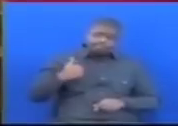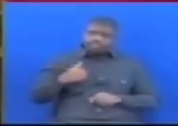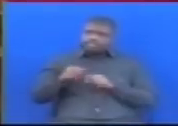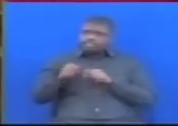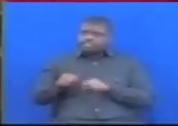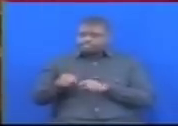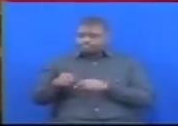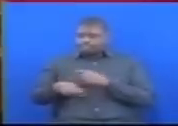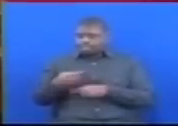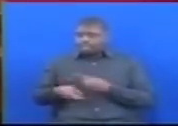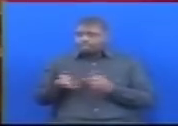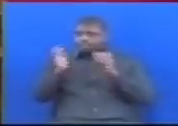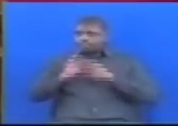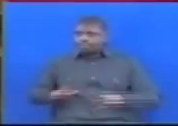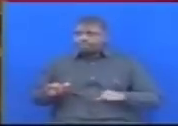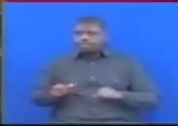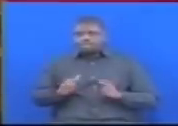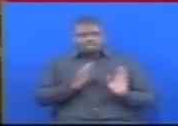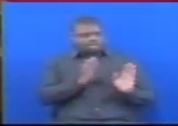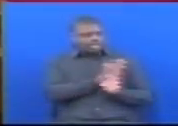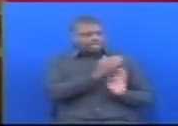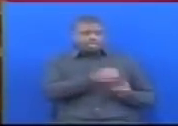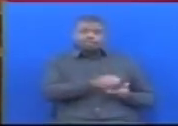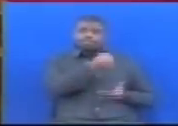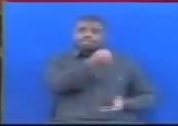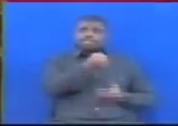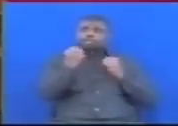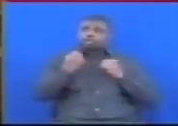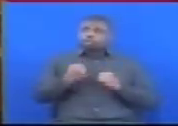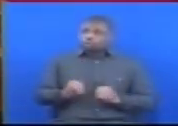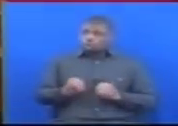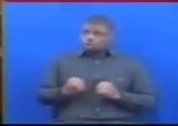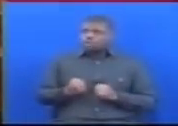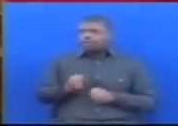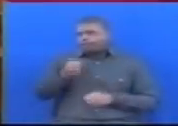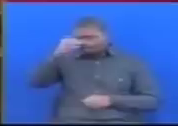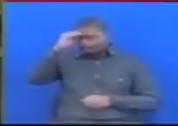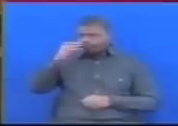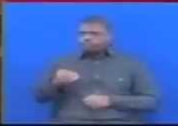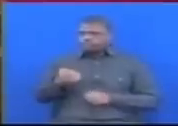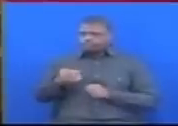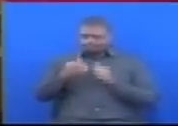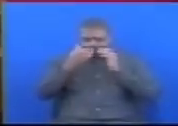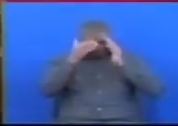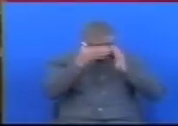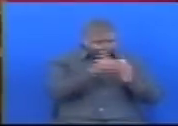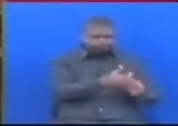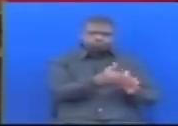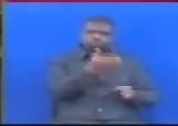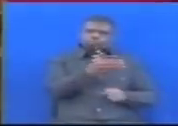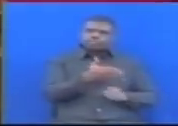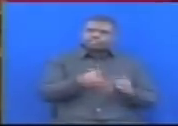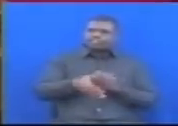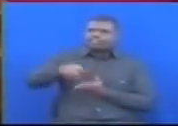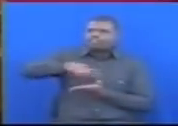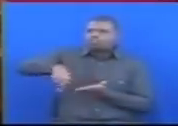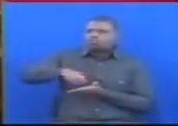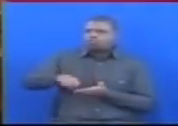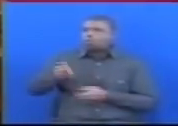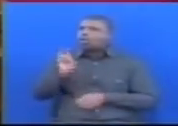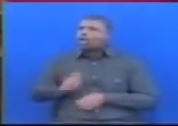hiyo itakapokuwa imekamilika na hali ya kibajeti itakapokuwa imeimarika, jeshi la polisi litajikita katika ujenzi wa vituo vya polisi vya